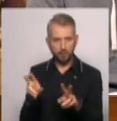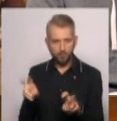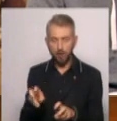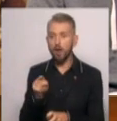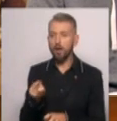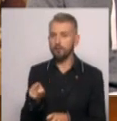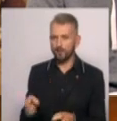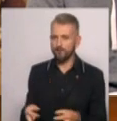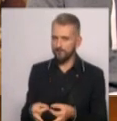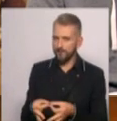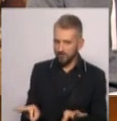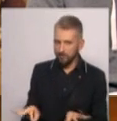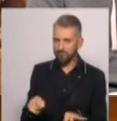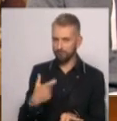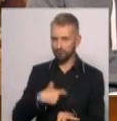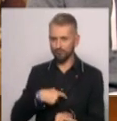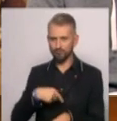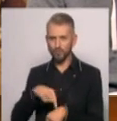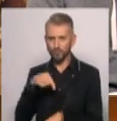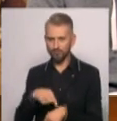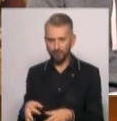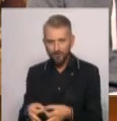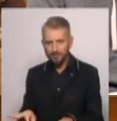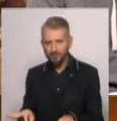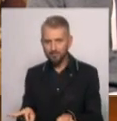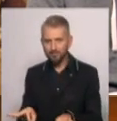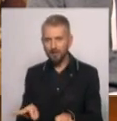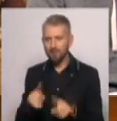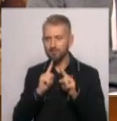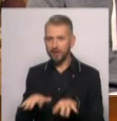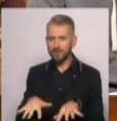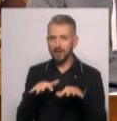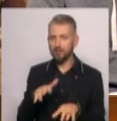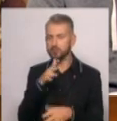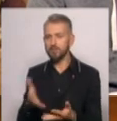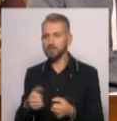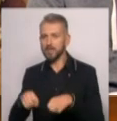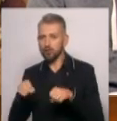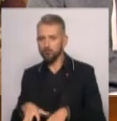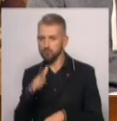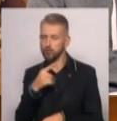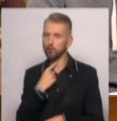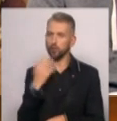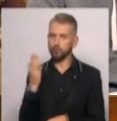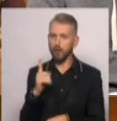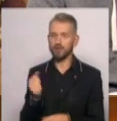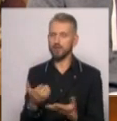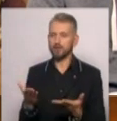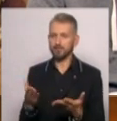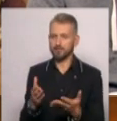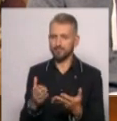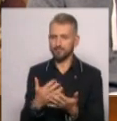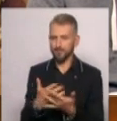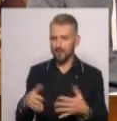стало вільніше, ви себе вільніше почуваєте на сесіях, під час прийняття рішень, під час голосування за ті чи інші нюанси, які для